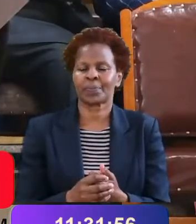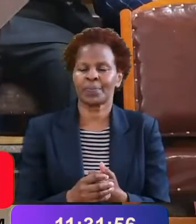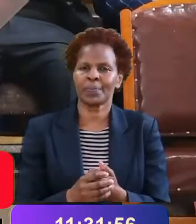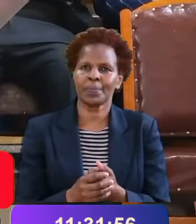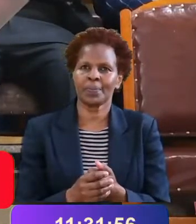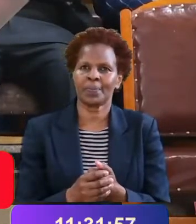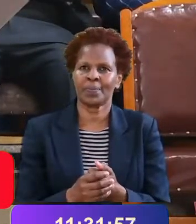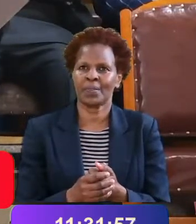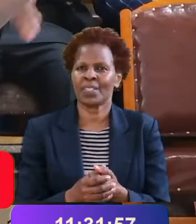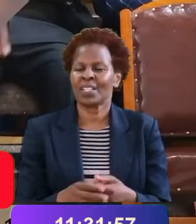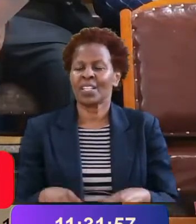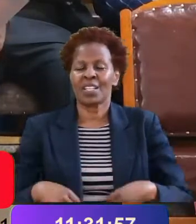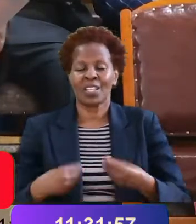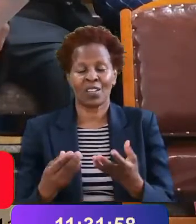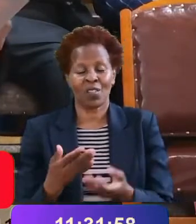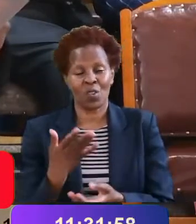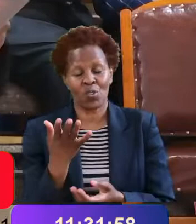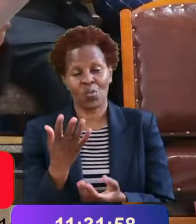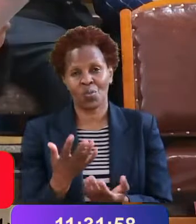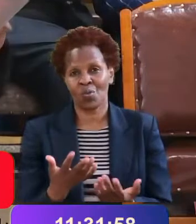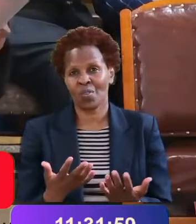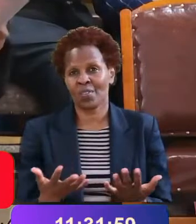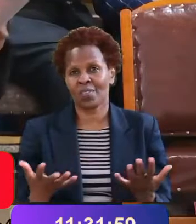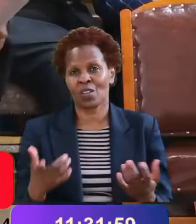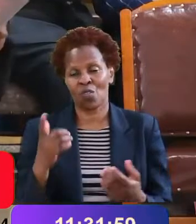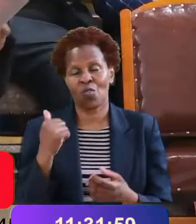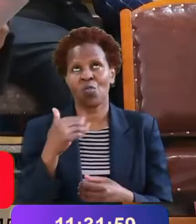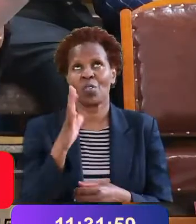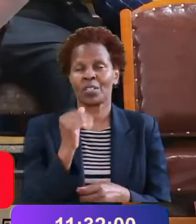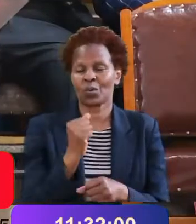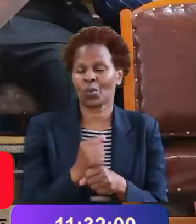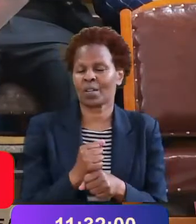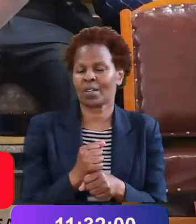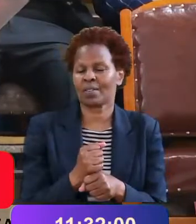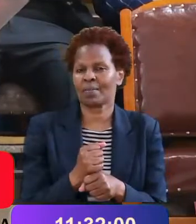Kutoa mali yetu katika kazi ya huduma.